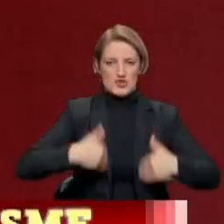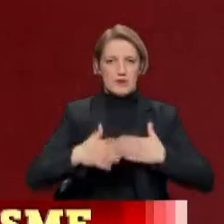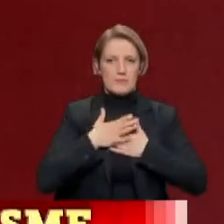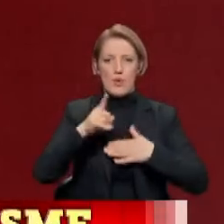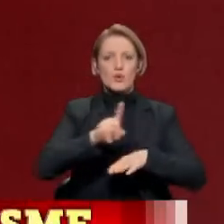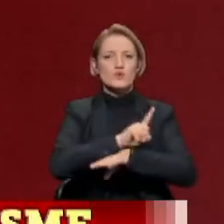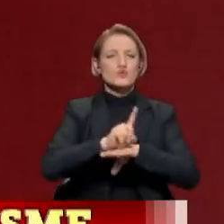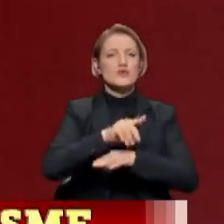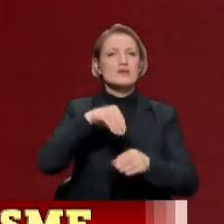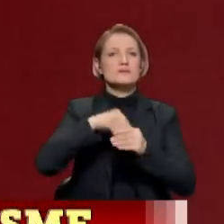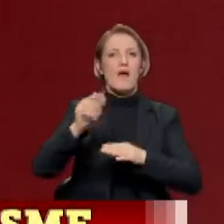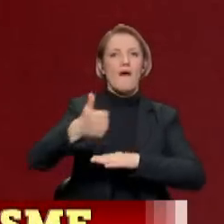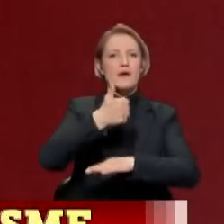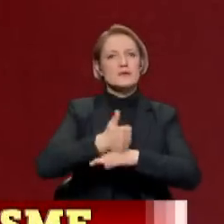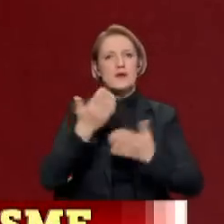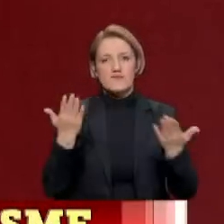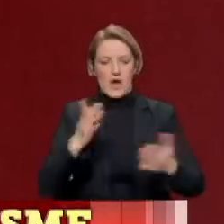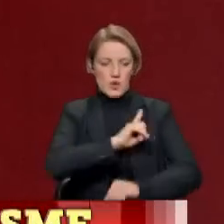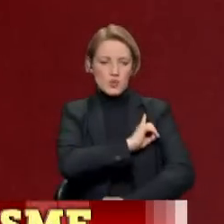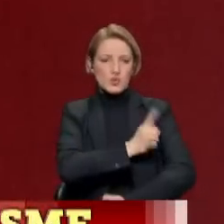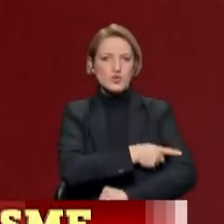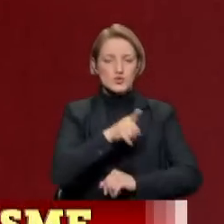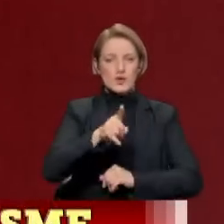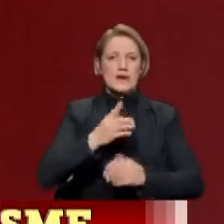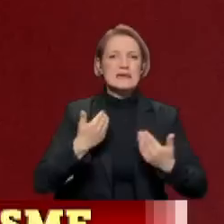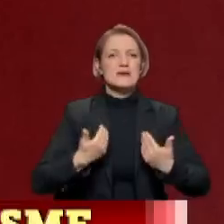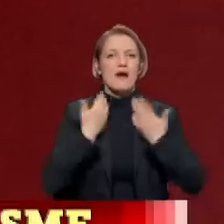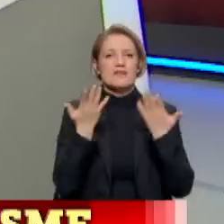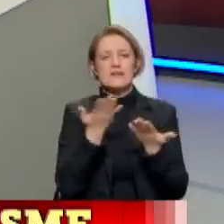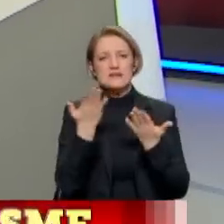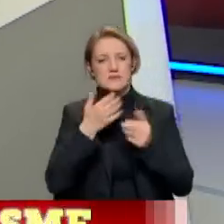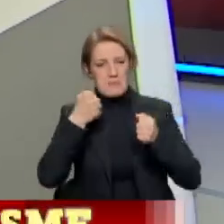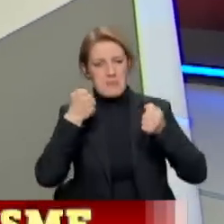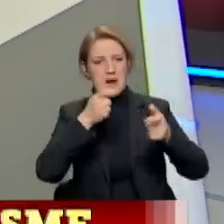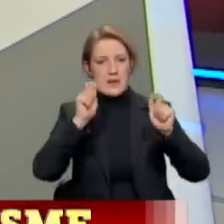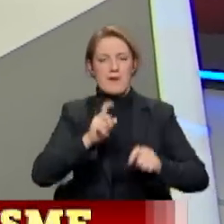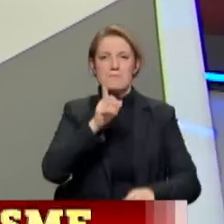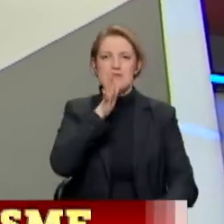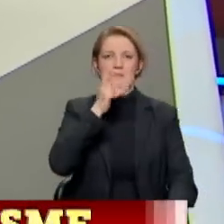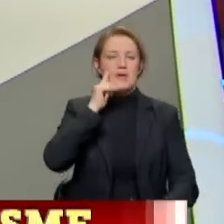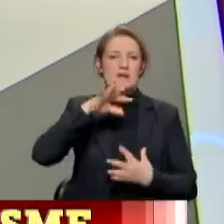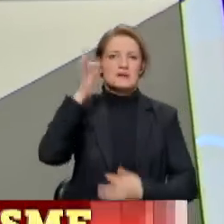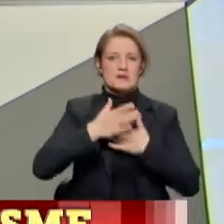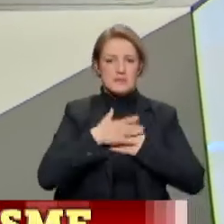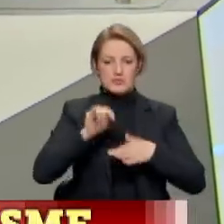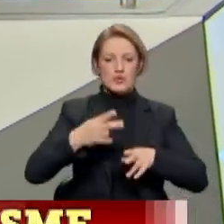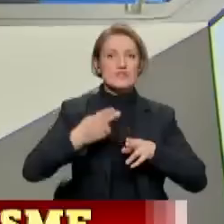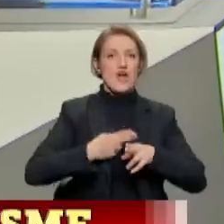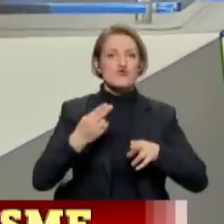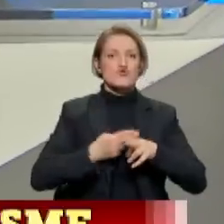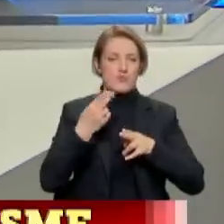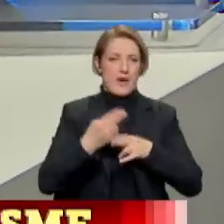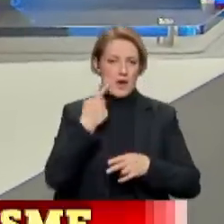süreçte iktidarın ya da güç odaklarının yargıya nasıl nüfuz ettiğini bilen birisiyim. O itibarla bu tecrübeden